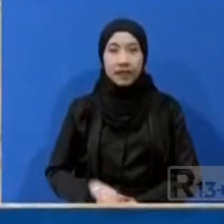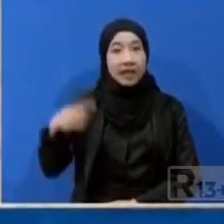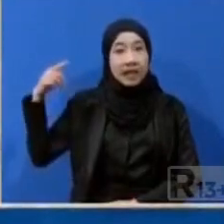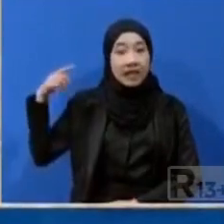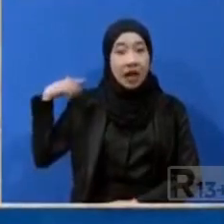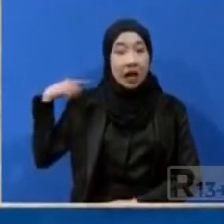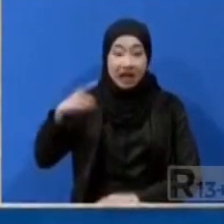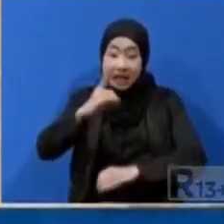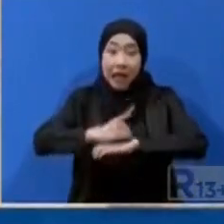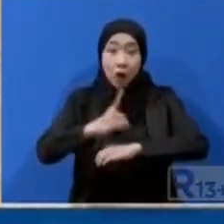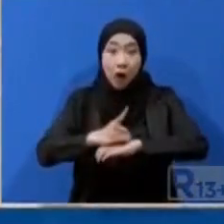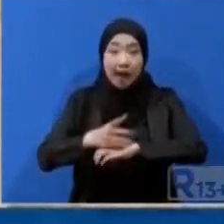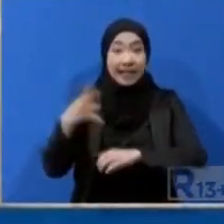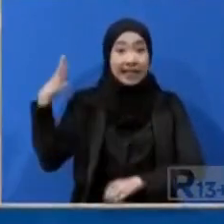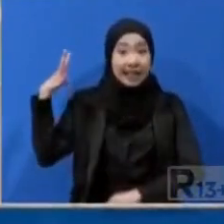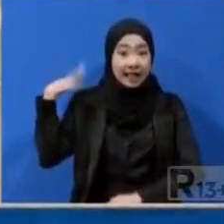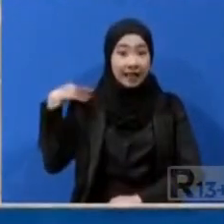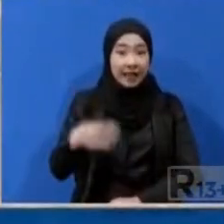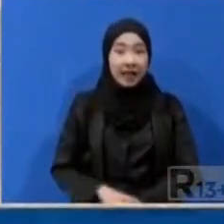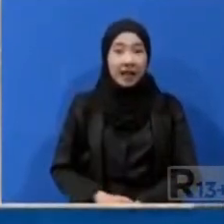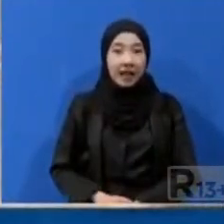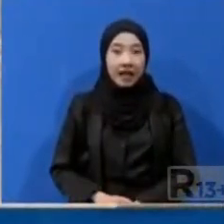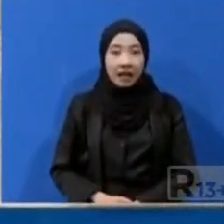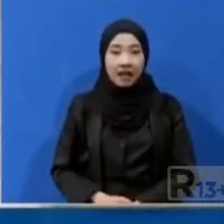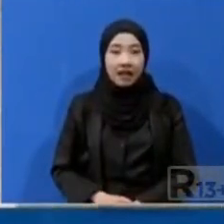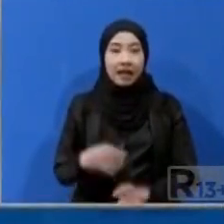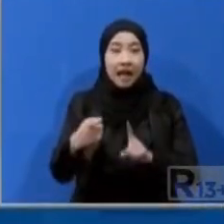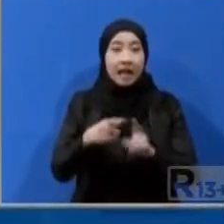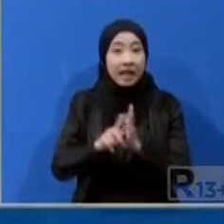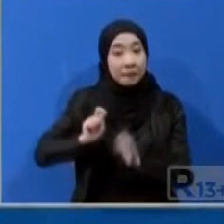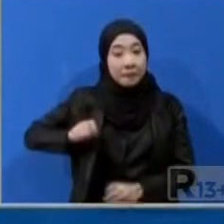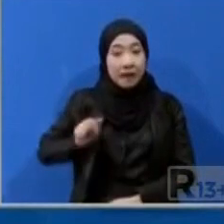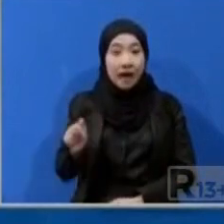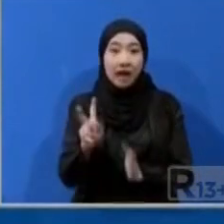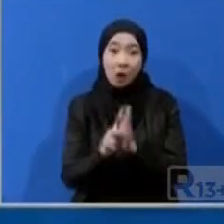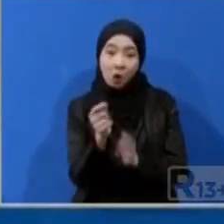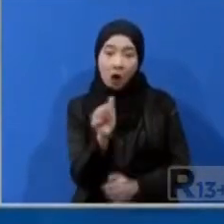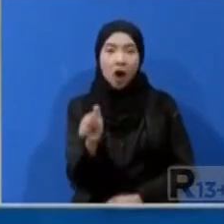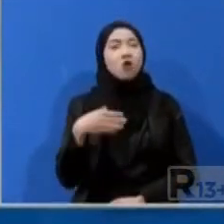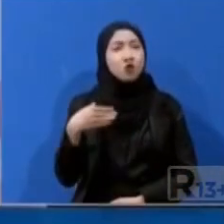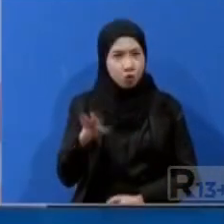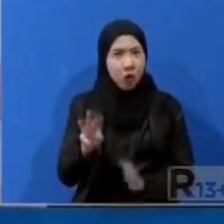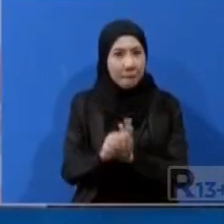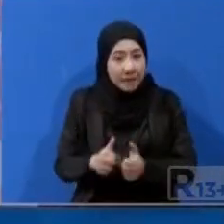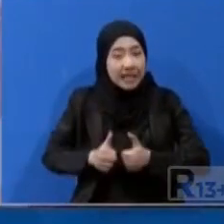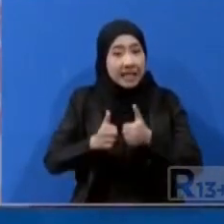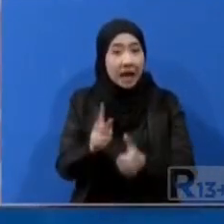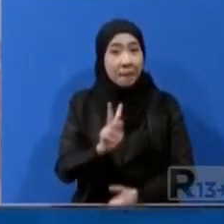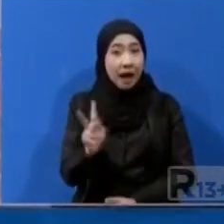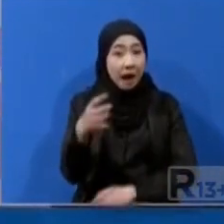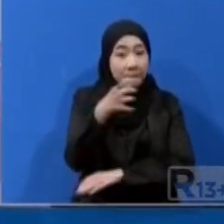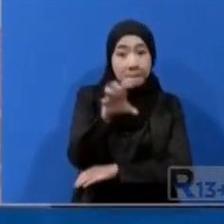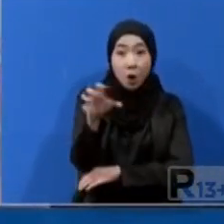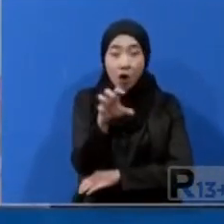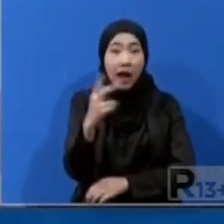Direktorat Jenderal Pembiayaan, Pengelolaan, dan Risiko Kementerian Keuangan saat ini tengah menyiapkan 3 proyek untuk kerjasama pemerintah dengan Badan Usaha